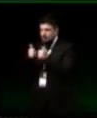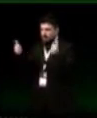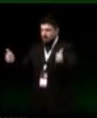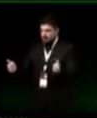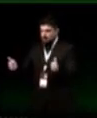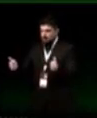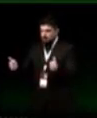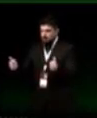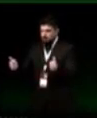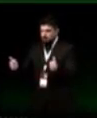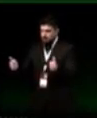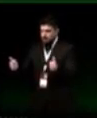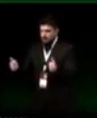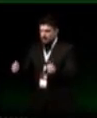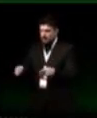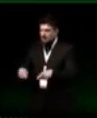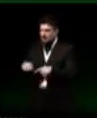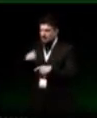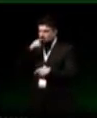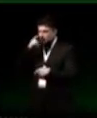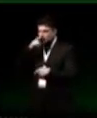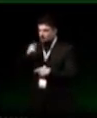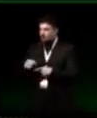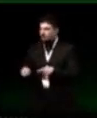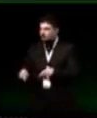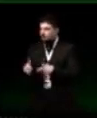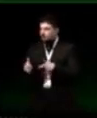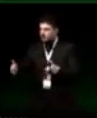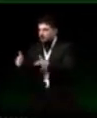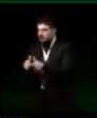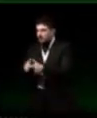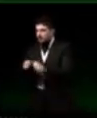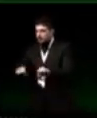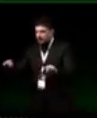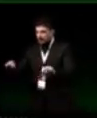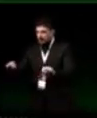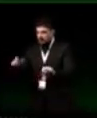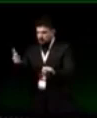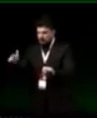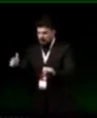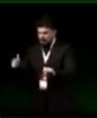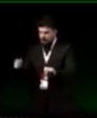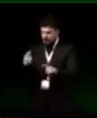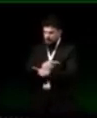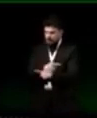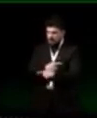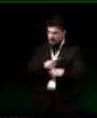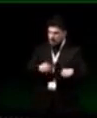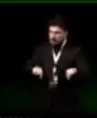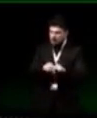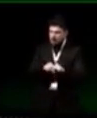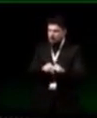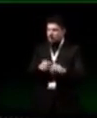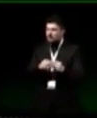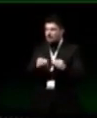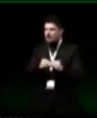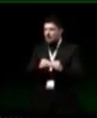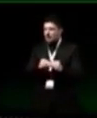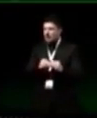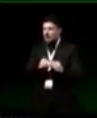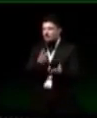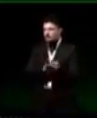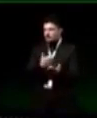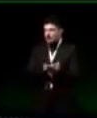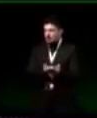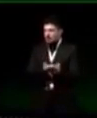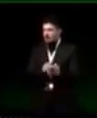cui nessuno fa congressi democratici degli altri partiti, noi quando lo facciamo, anziché valorizzare il naturale